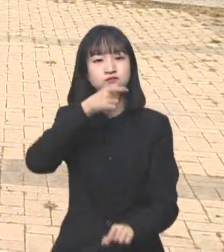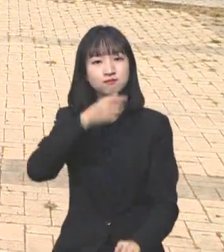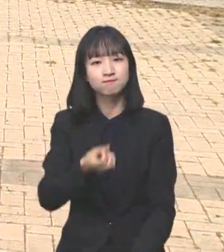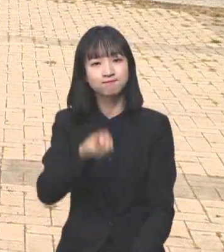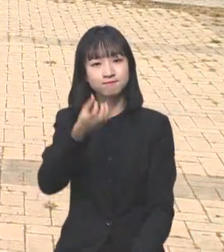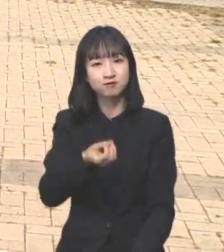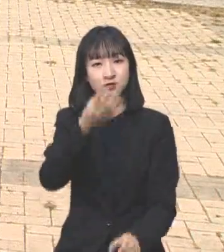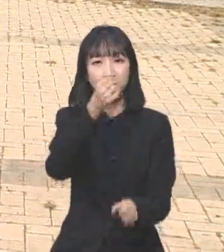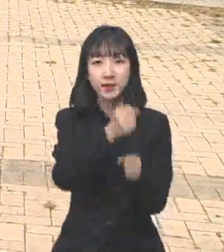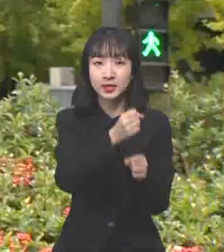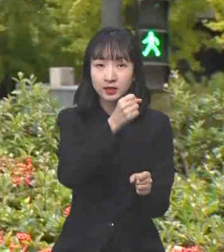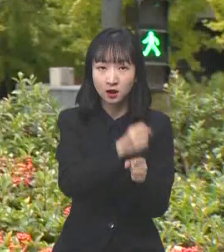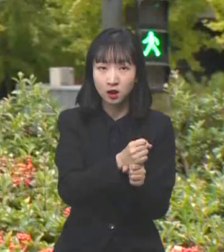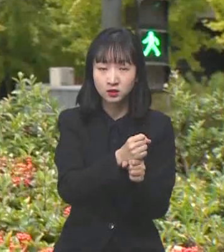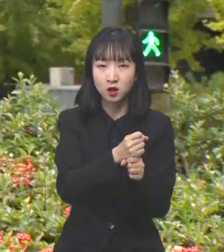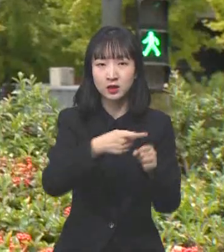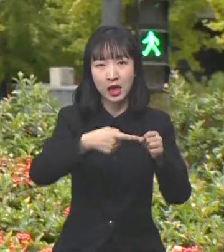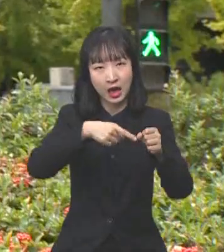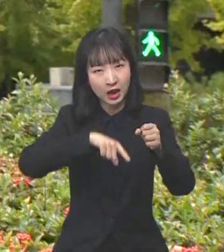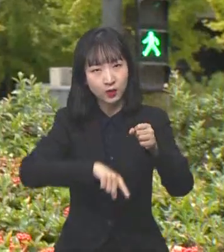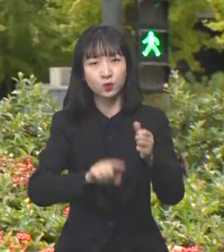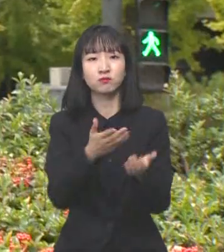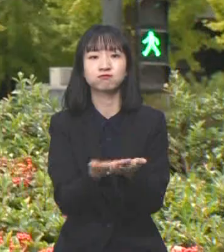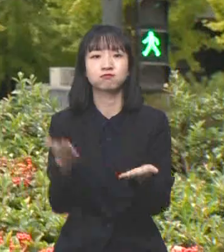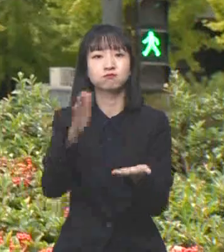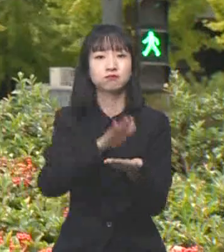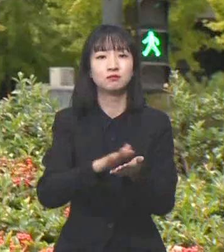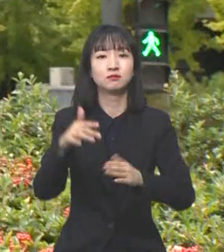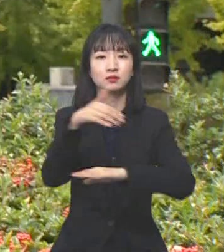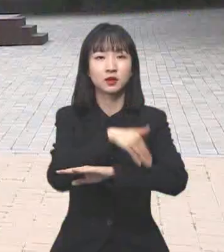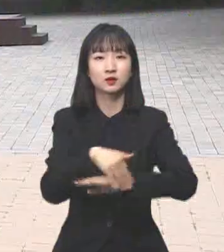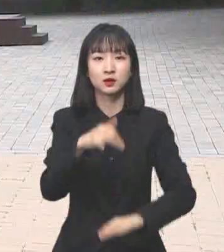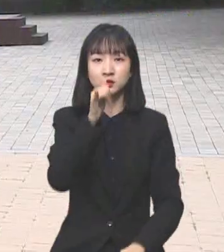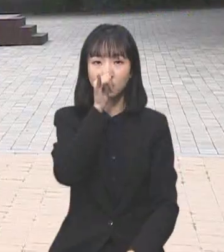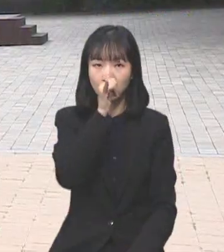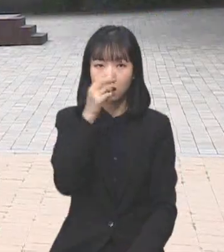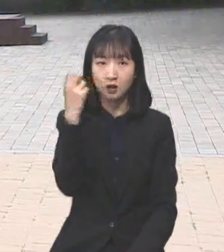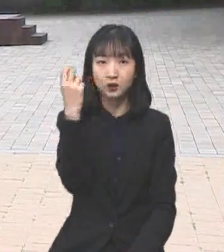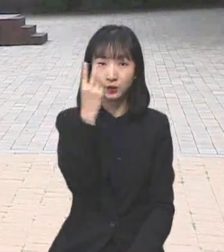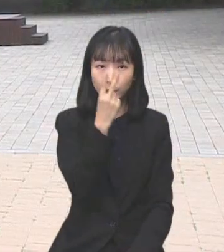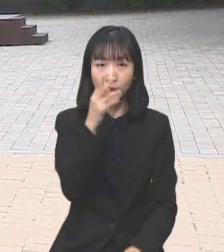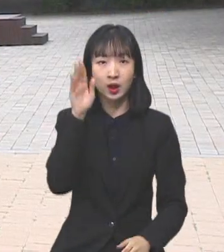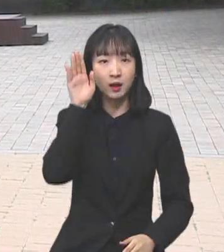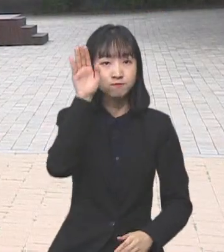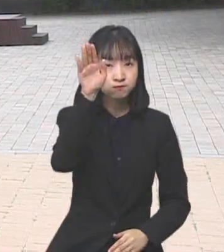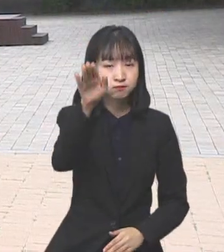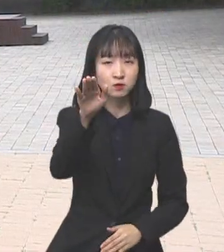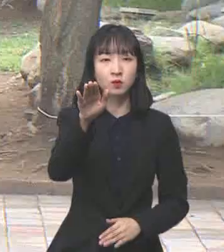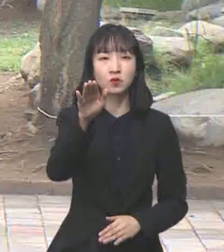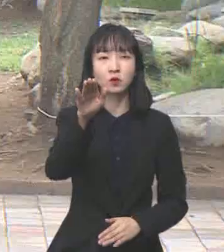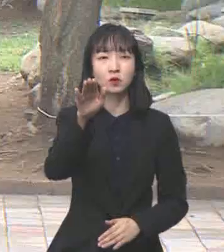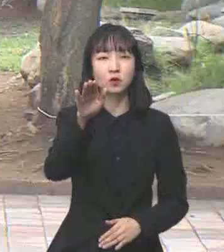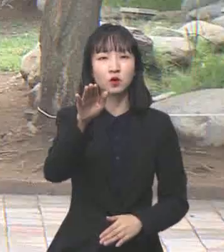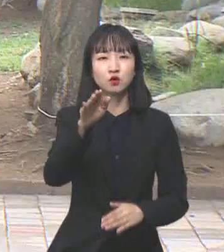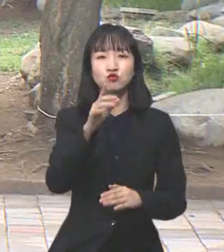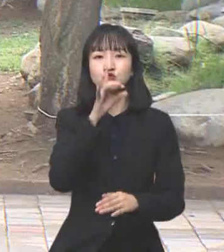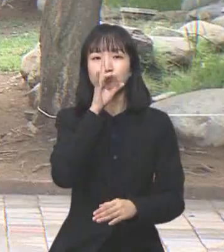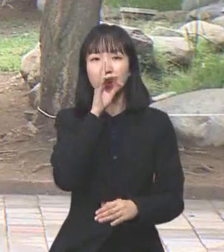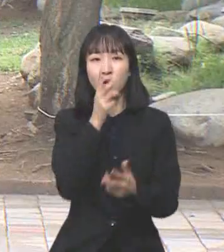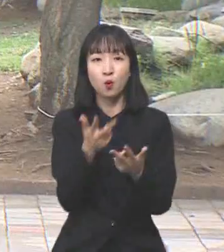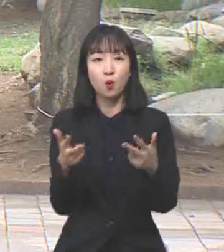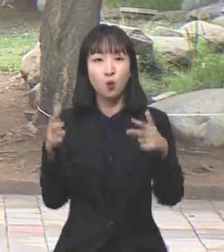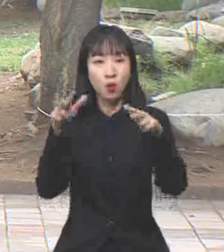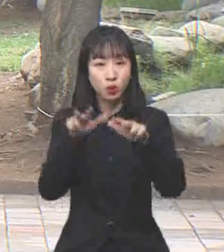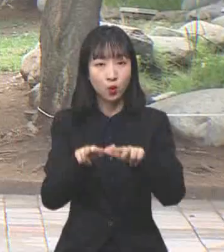광장 하부 공간에 대한 정비도 완료한다는 계획입니다 또 장기적으로 9개 블럭으로 나눠져 있는 중앙공원 도